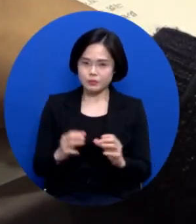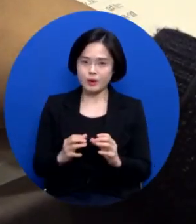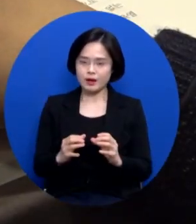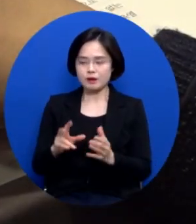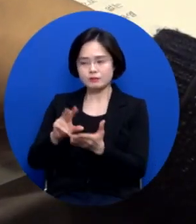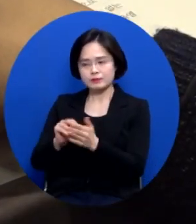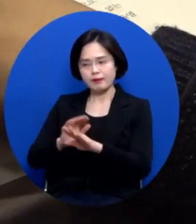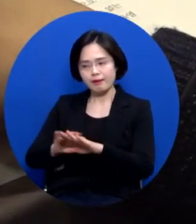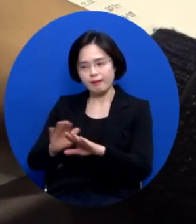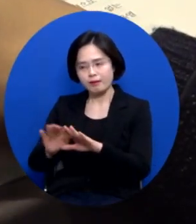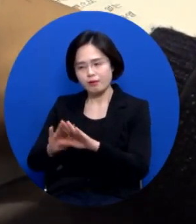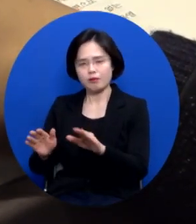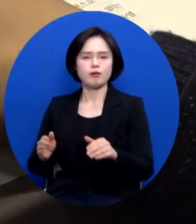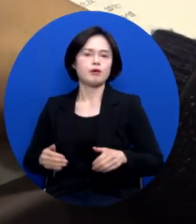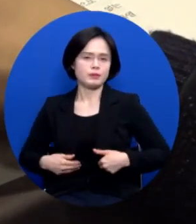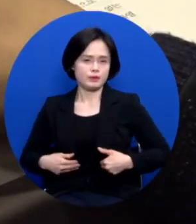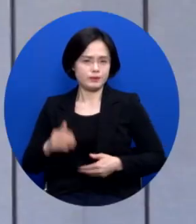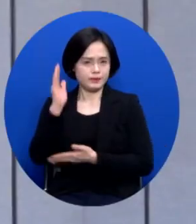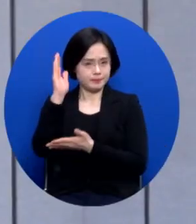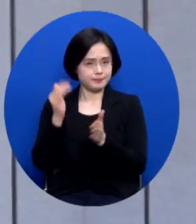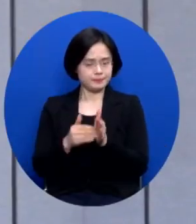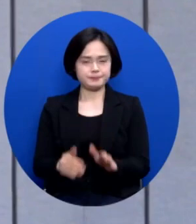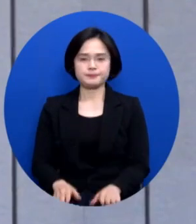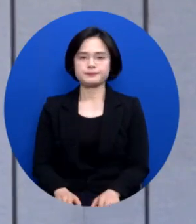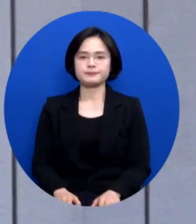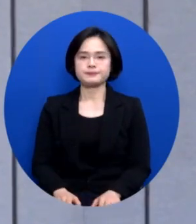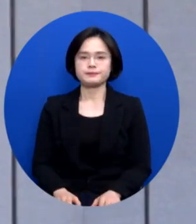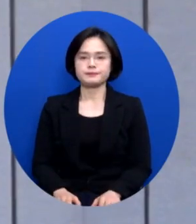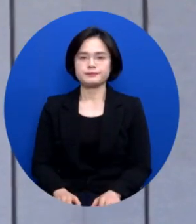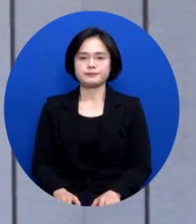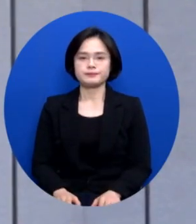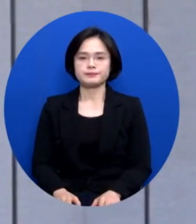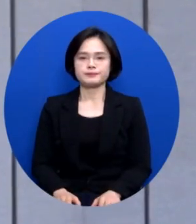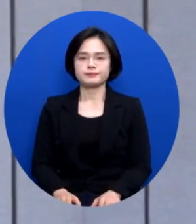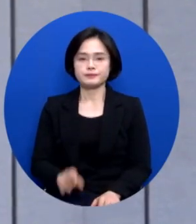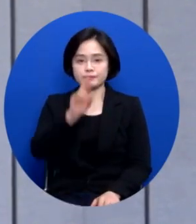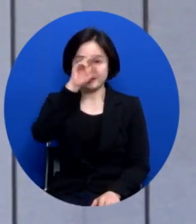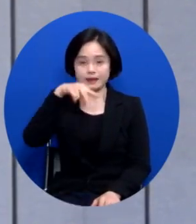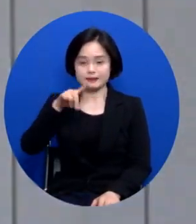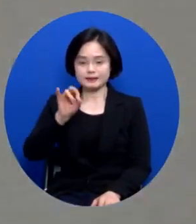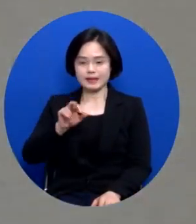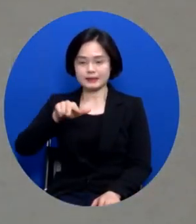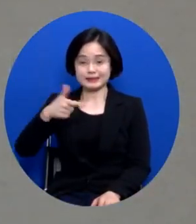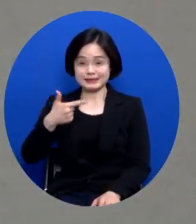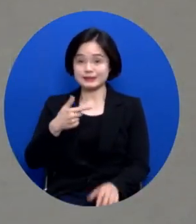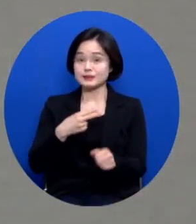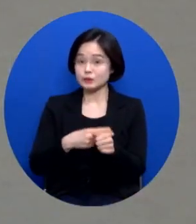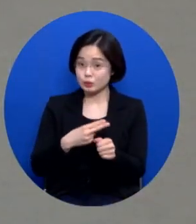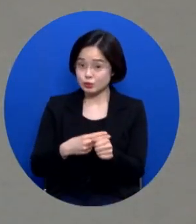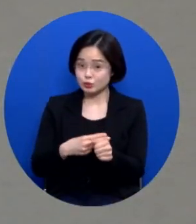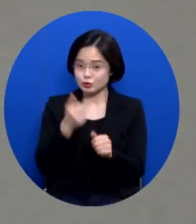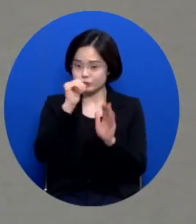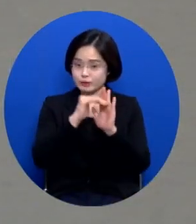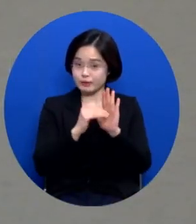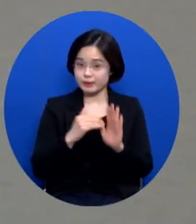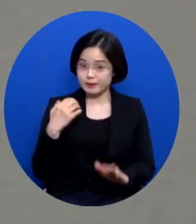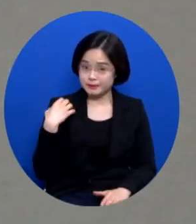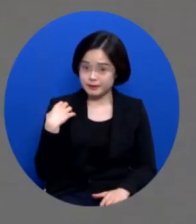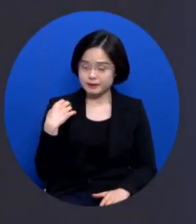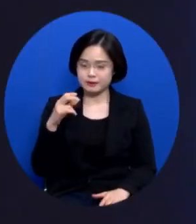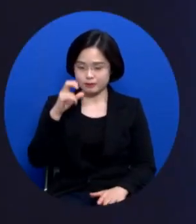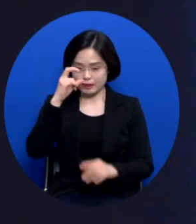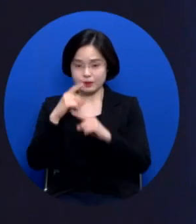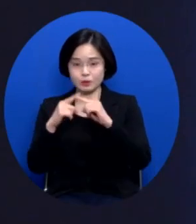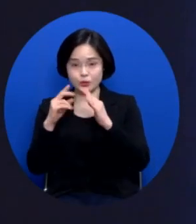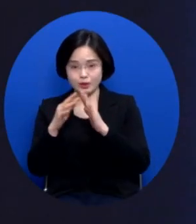함께 풀어가야 한다고 강조했습니다. 이어 한동대 박상진 석좌 교수가 좌장을 맡아 영락교회 김은성